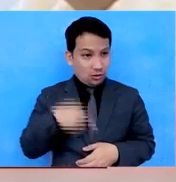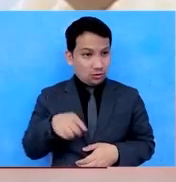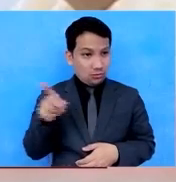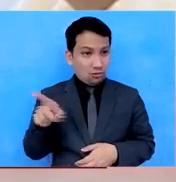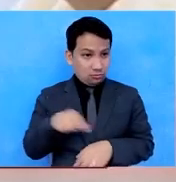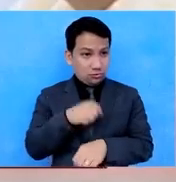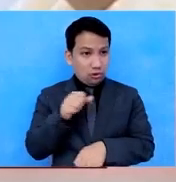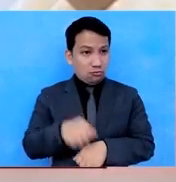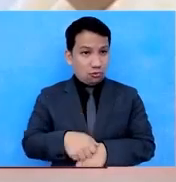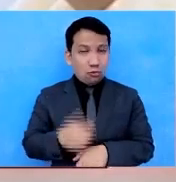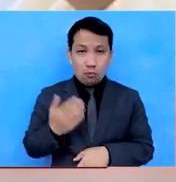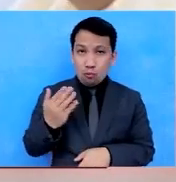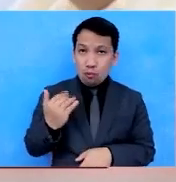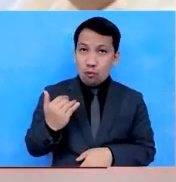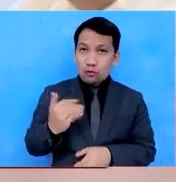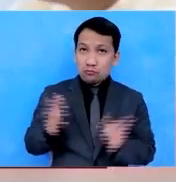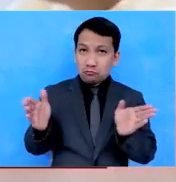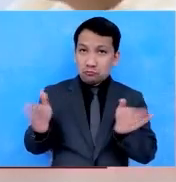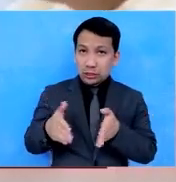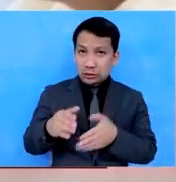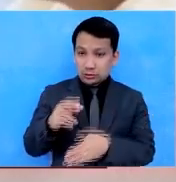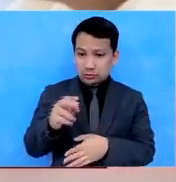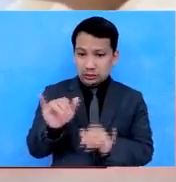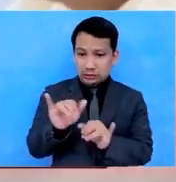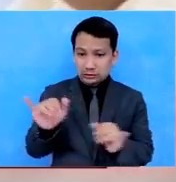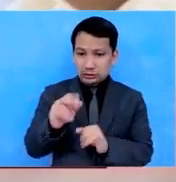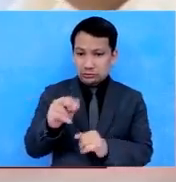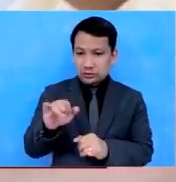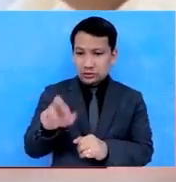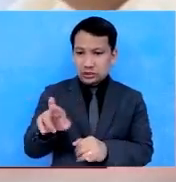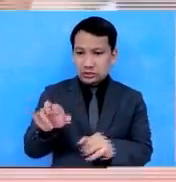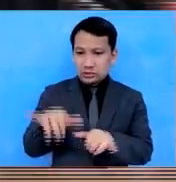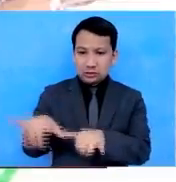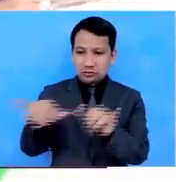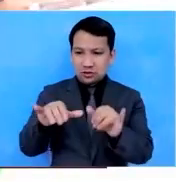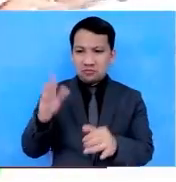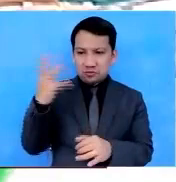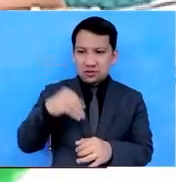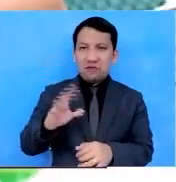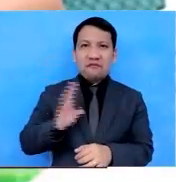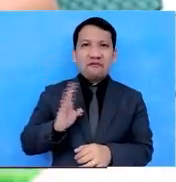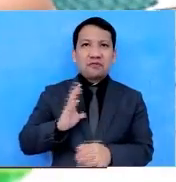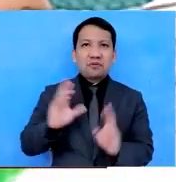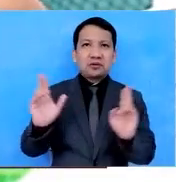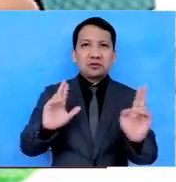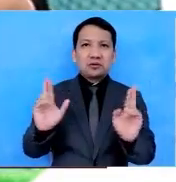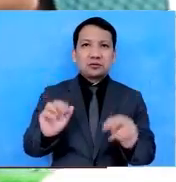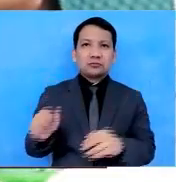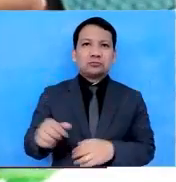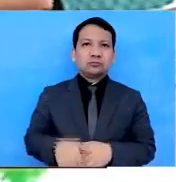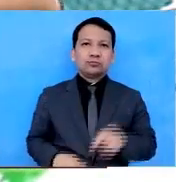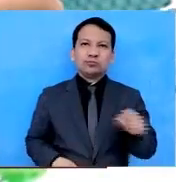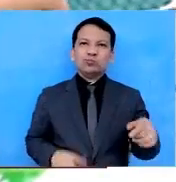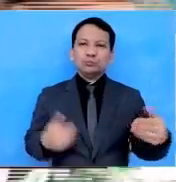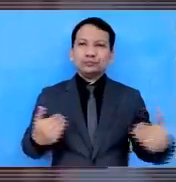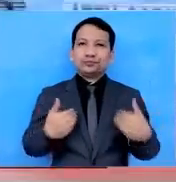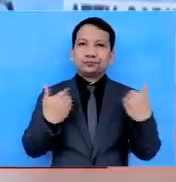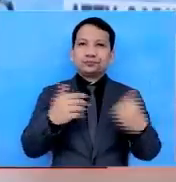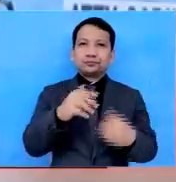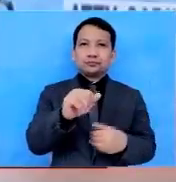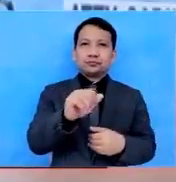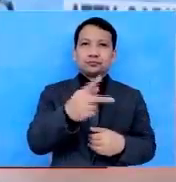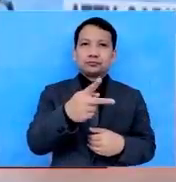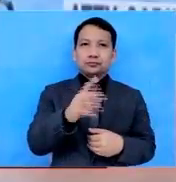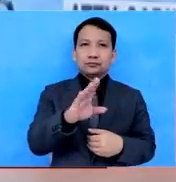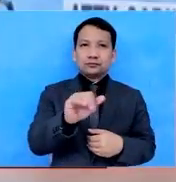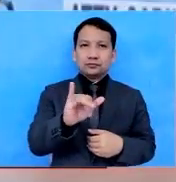Kasi mas maliit pa sa Metro Manila pero mas ready pa mag-occupy yung bansa nila. Pero kontra riyan ang Akbayan Youth.